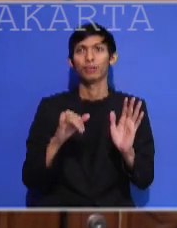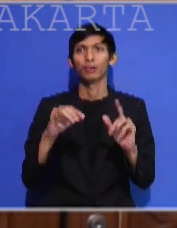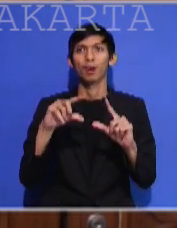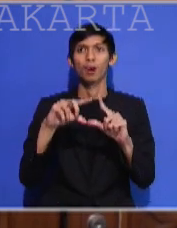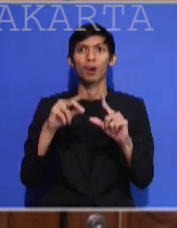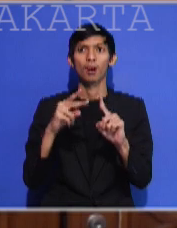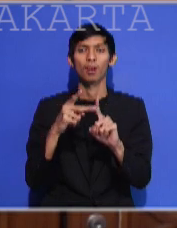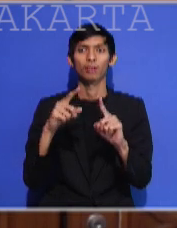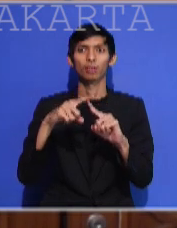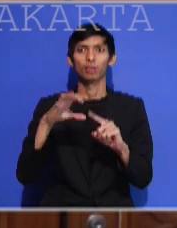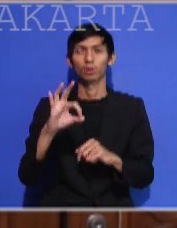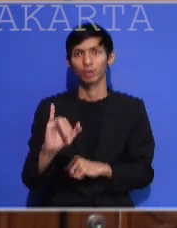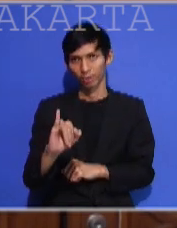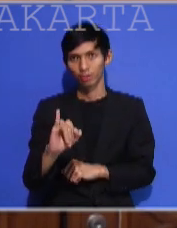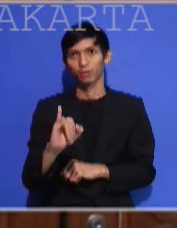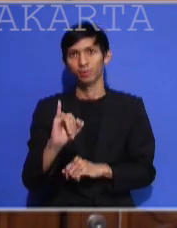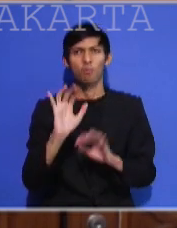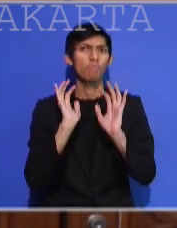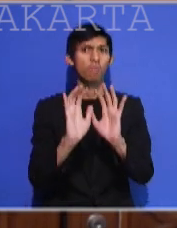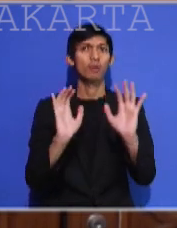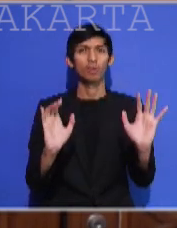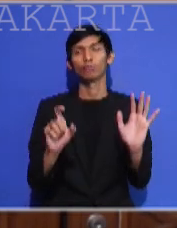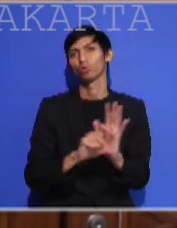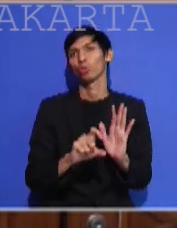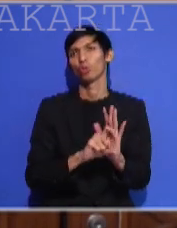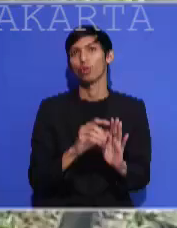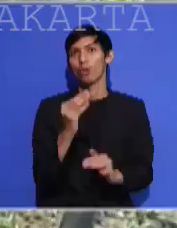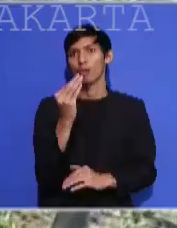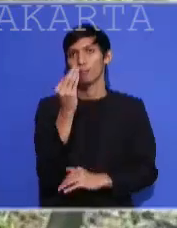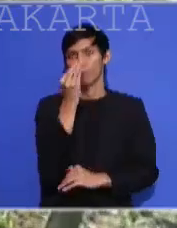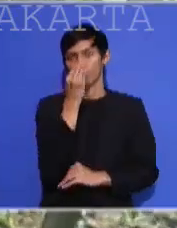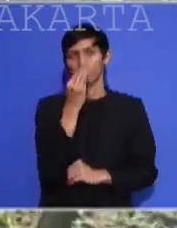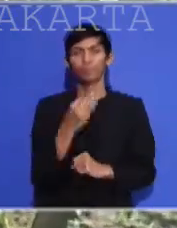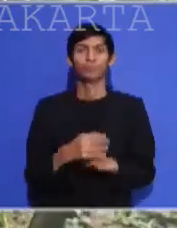tindakaken dening kadang tani kadosta minahorti tomat.